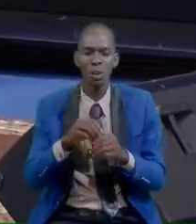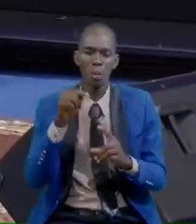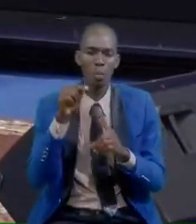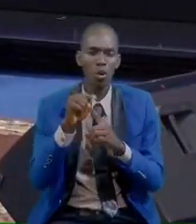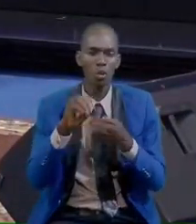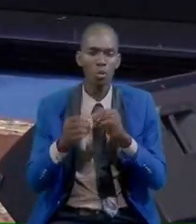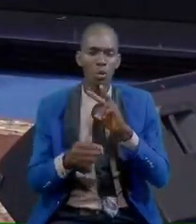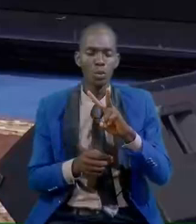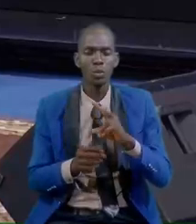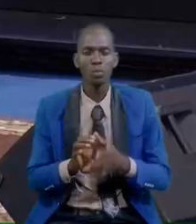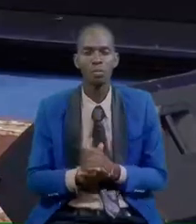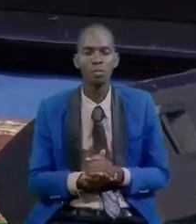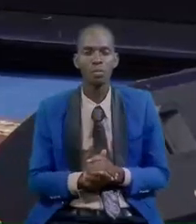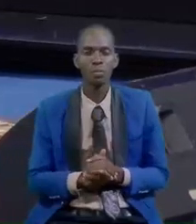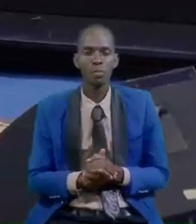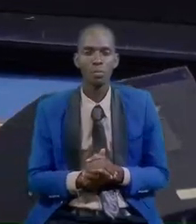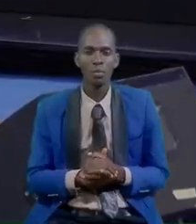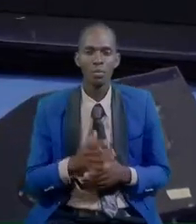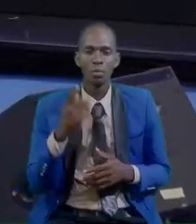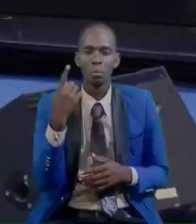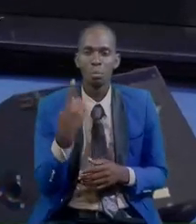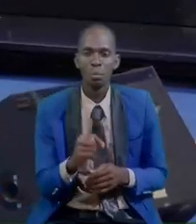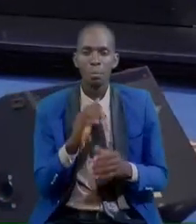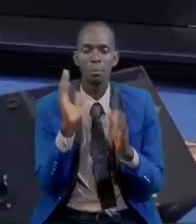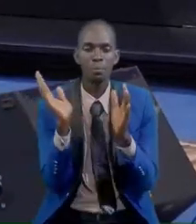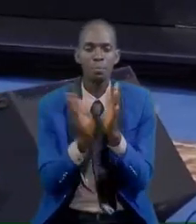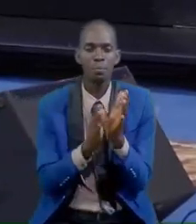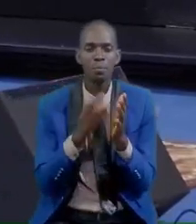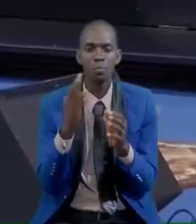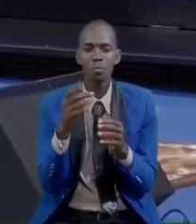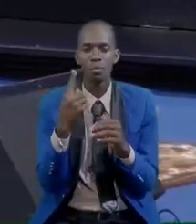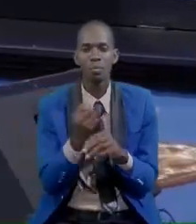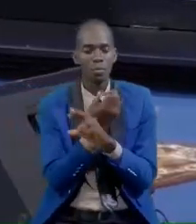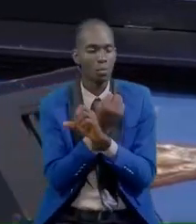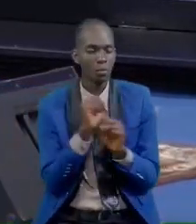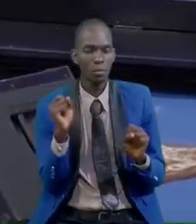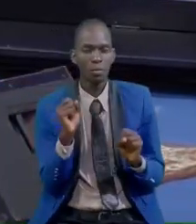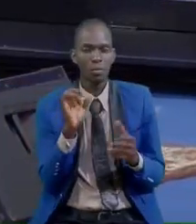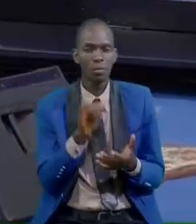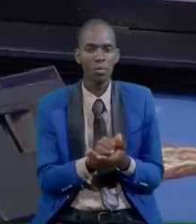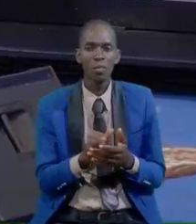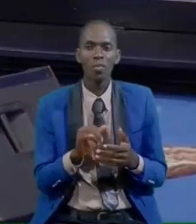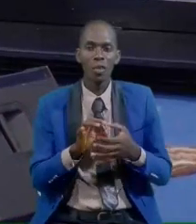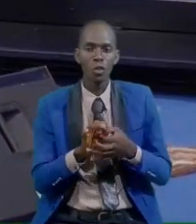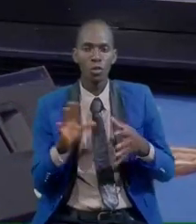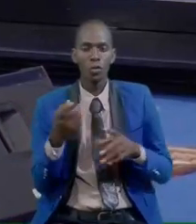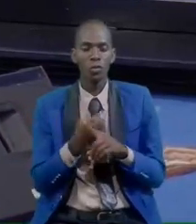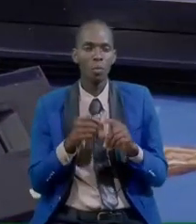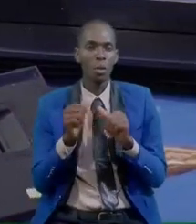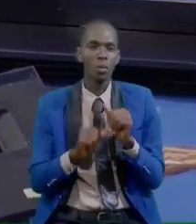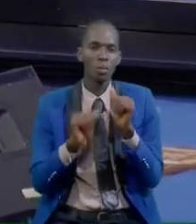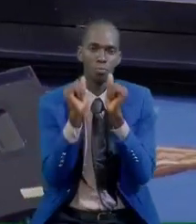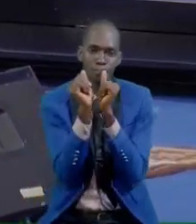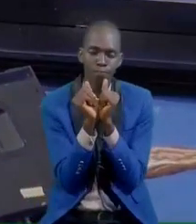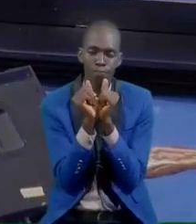Deuxième point, les louanges des rachetés qui libèrent de toute servitude.